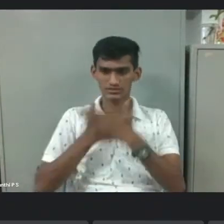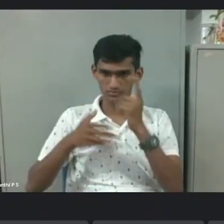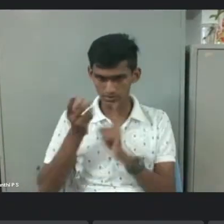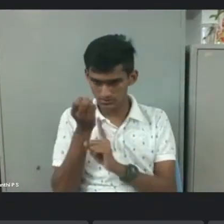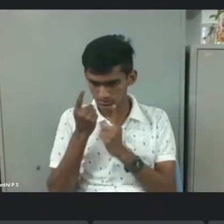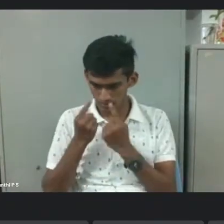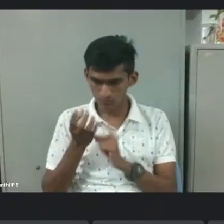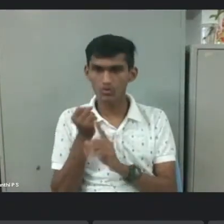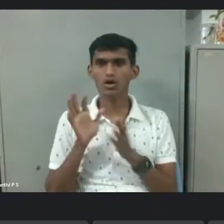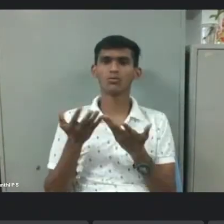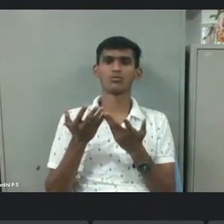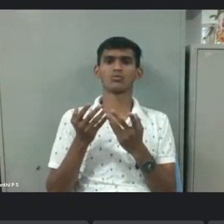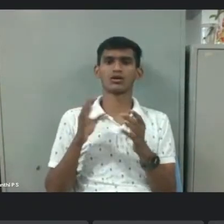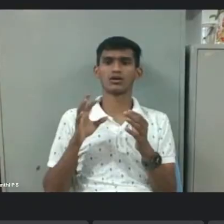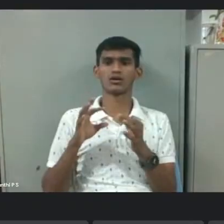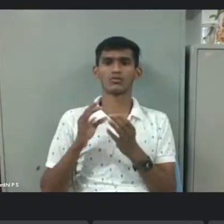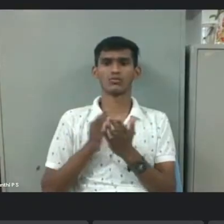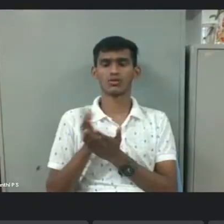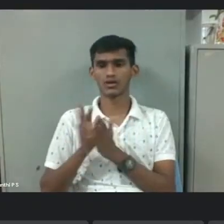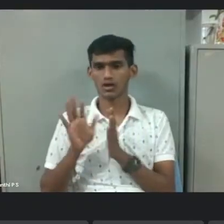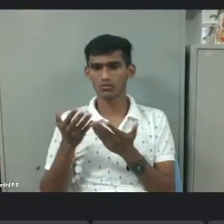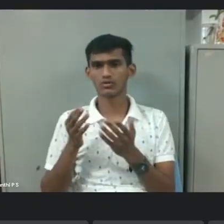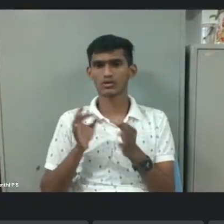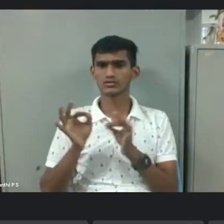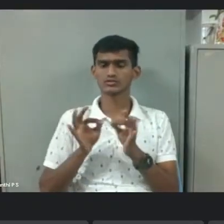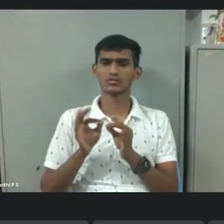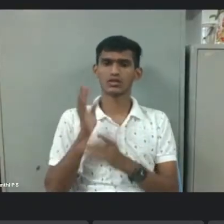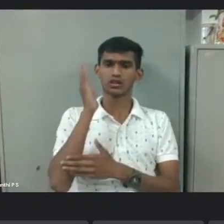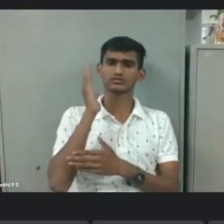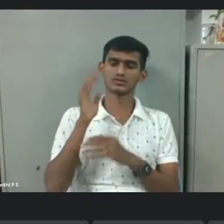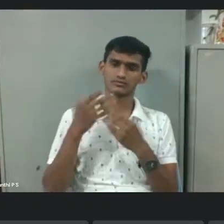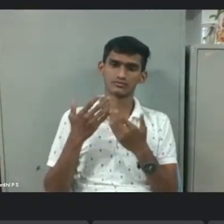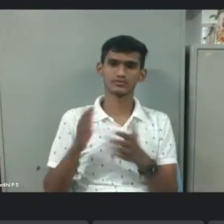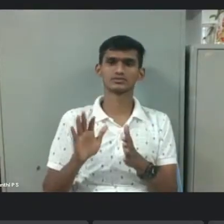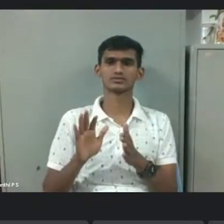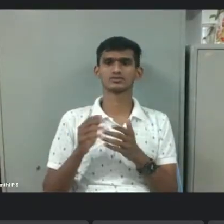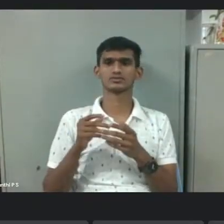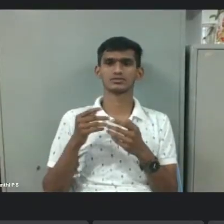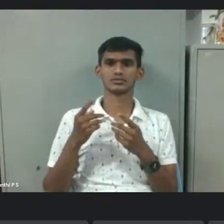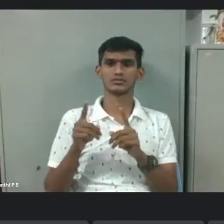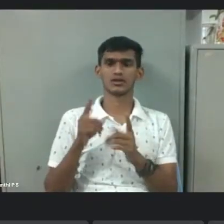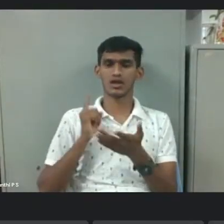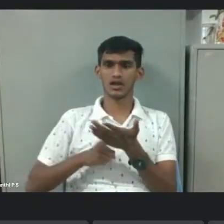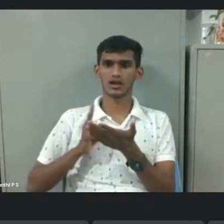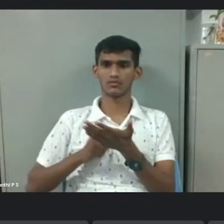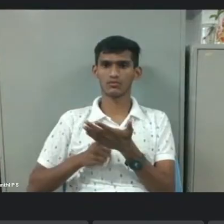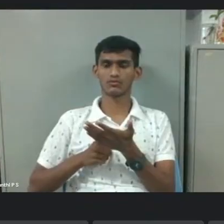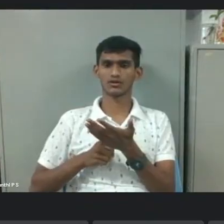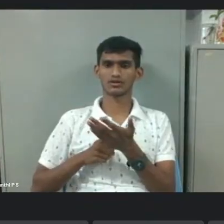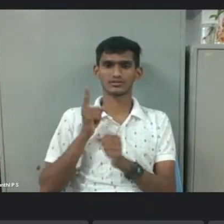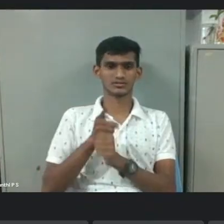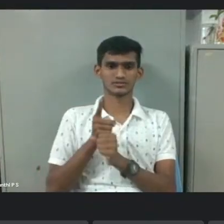അങ്ങനെയുള്ള പരിപാടികൾ, ഇടപെടലുകൾ നടത്തിയിരുന്നു. അപ്പോൾ അത് വളരെ സക്സസ്ഫുൾ ആയിട്ട് തോന്നി. കാരണം പല അംഗൻവാടി ടീച്ചർമാരും കണ്ടുപിടിച്ച കുട്ടികൾക്ക്